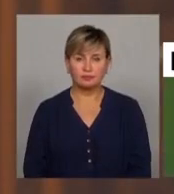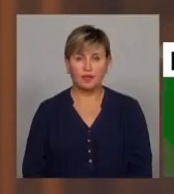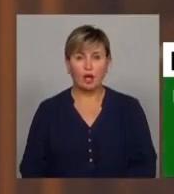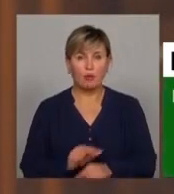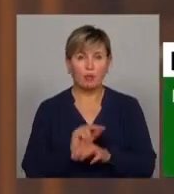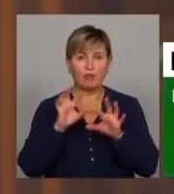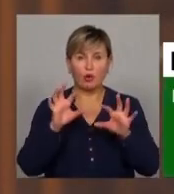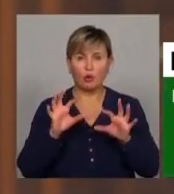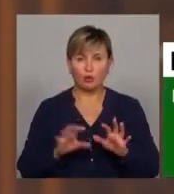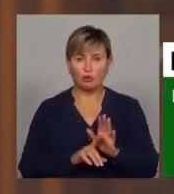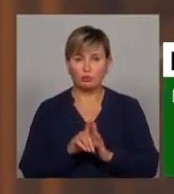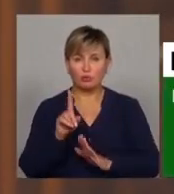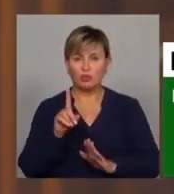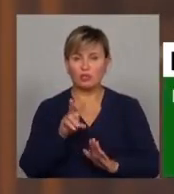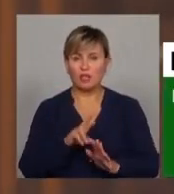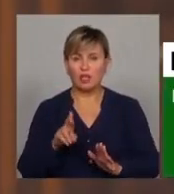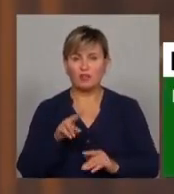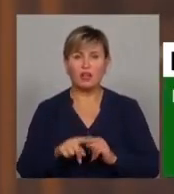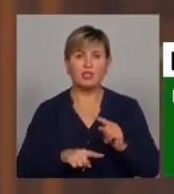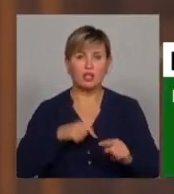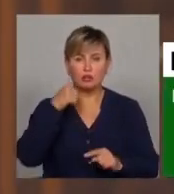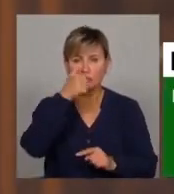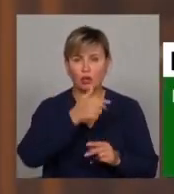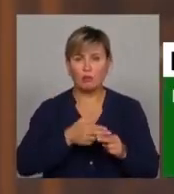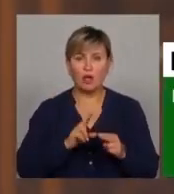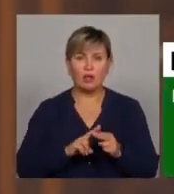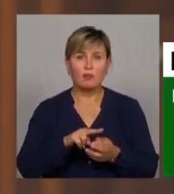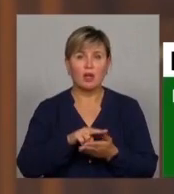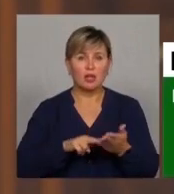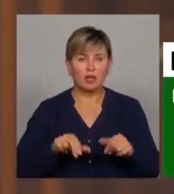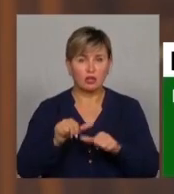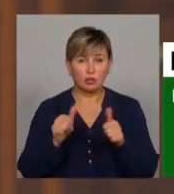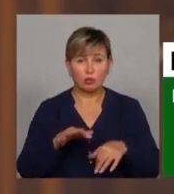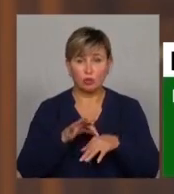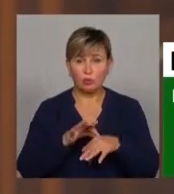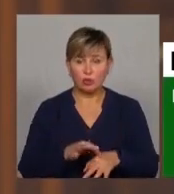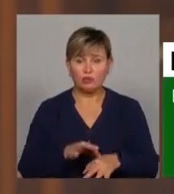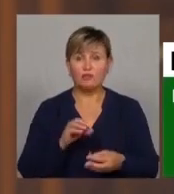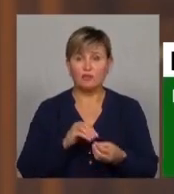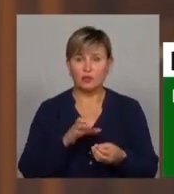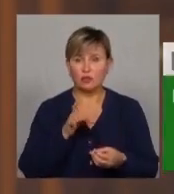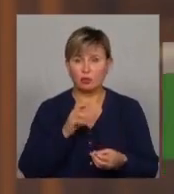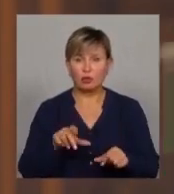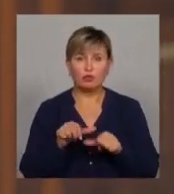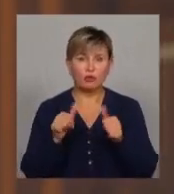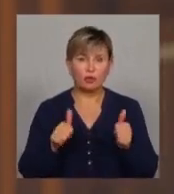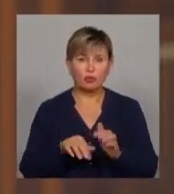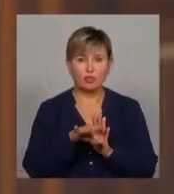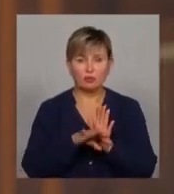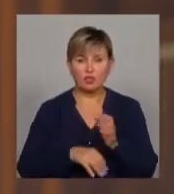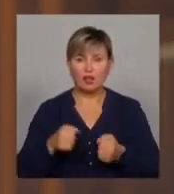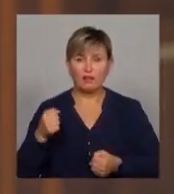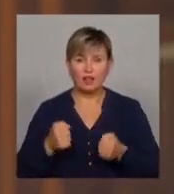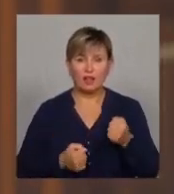Поправки в кодексы вступят в силу с января следующего года, поэтому легализация будет проводиться в тех же сроках. Уже сформированы списки